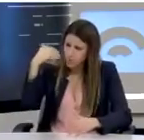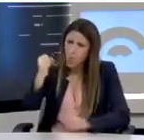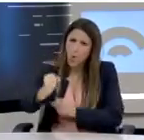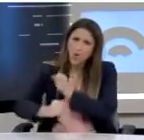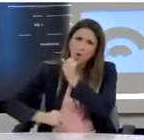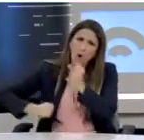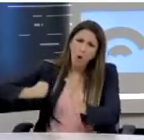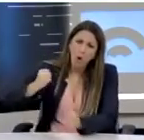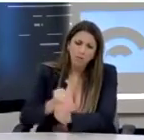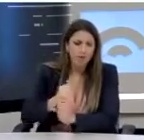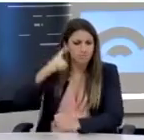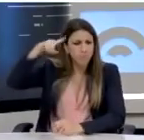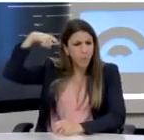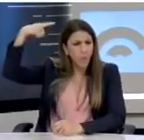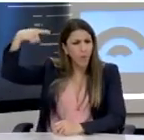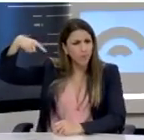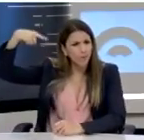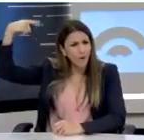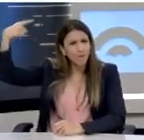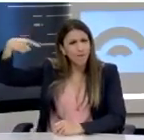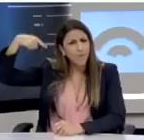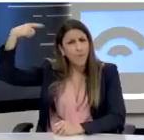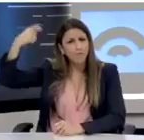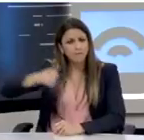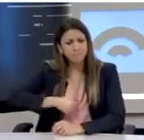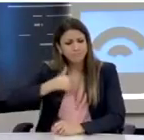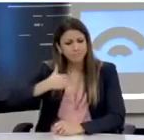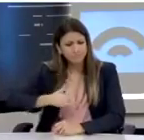τις φαντασιώσεις αρκετών και μεγάλου μέρους της κοινής γνώμης,